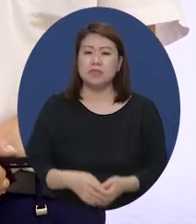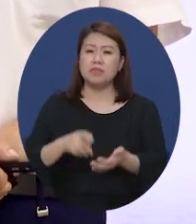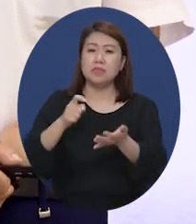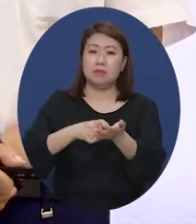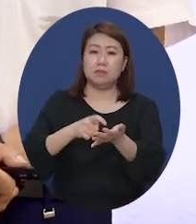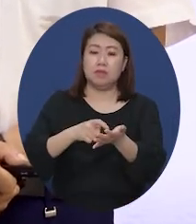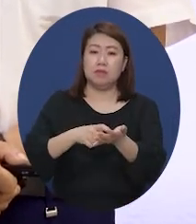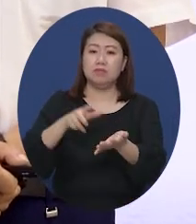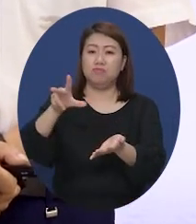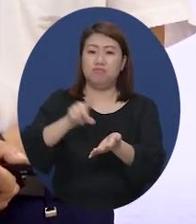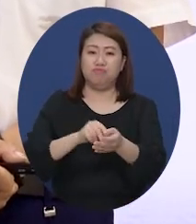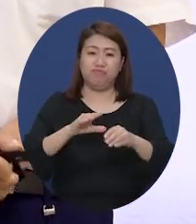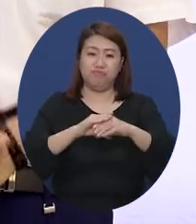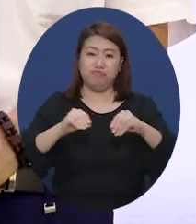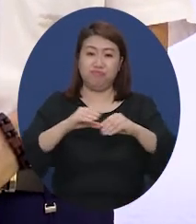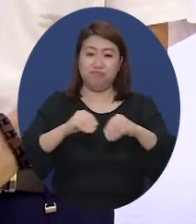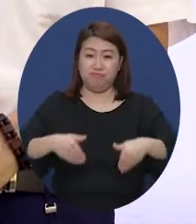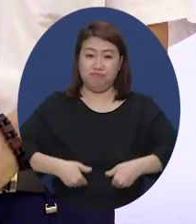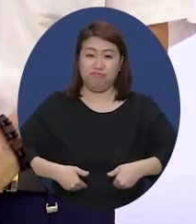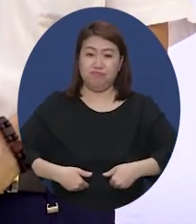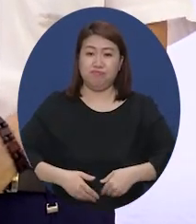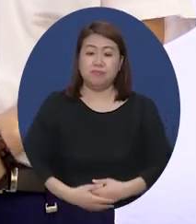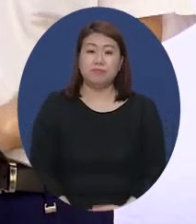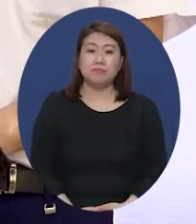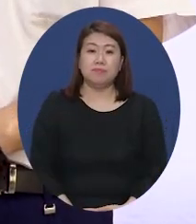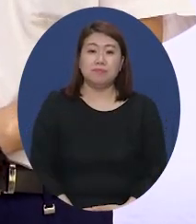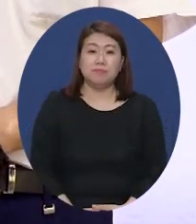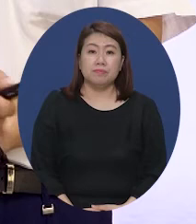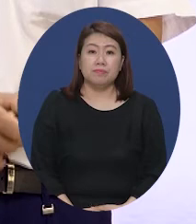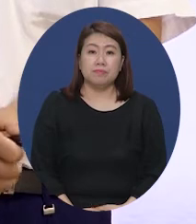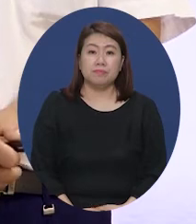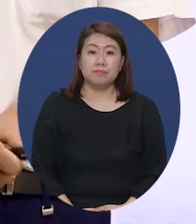시급한 어떤 조치가 필요한다는 뜻입니다. 예.